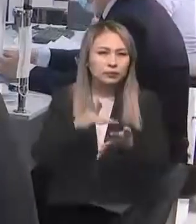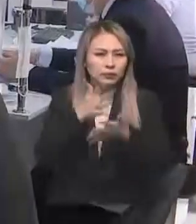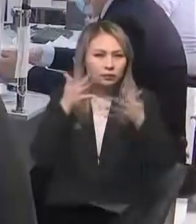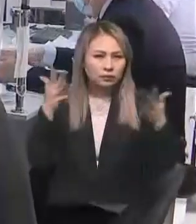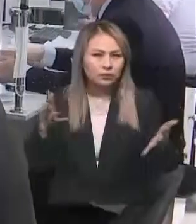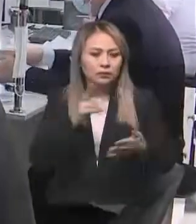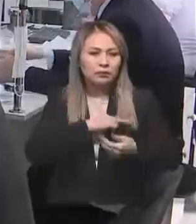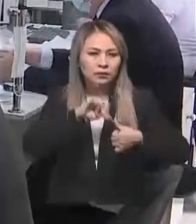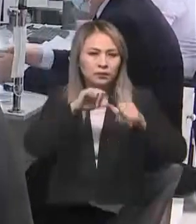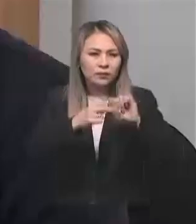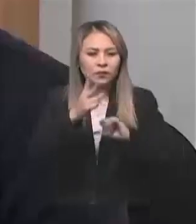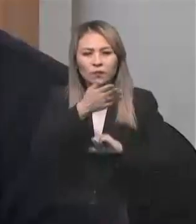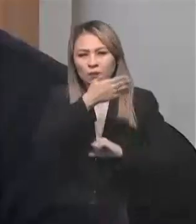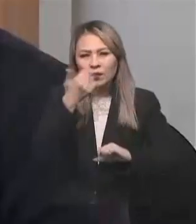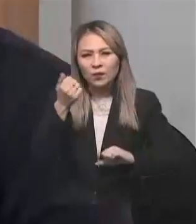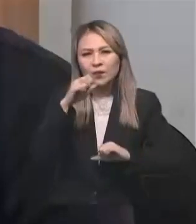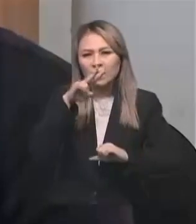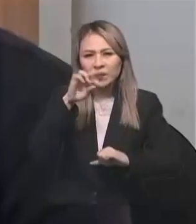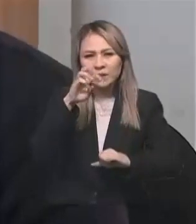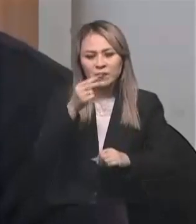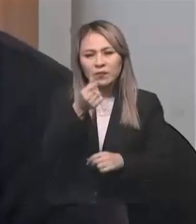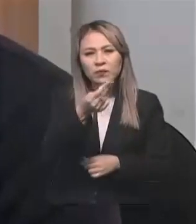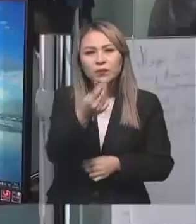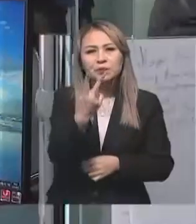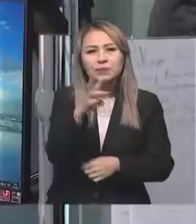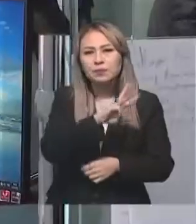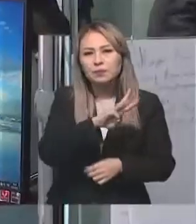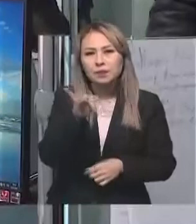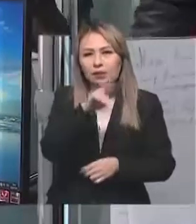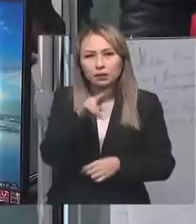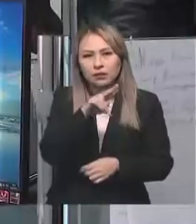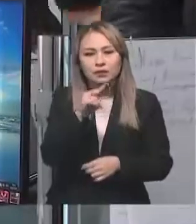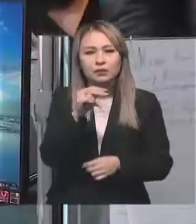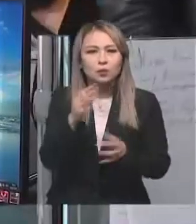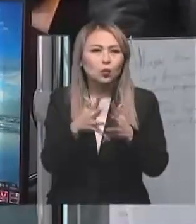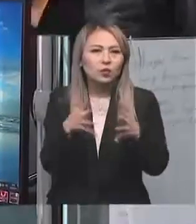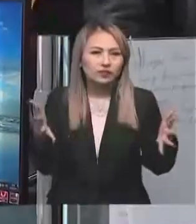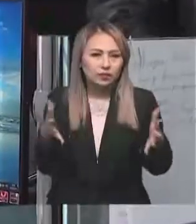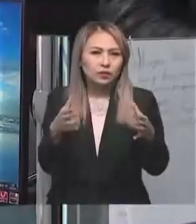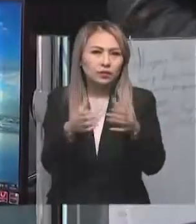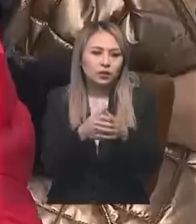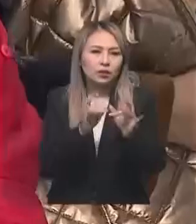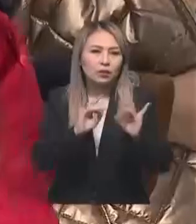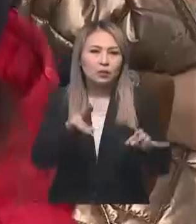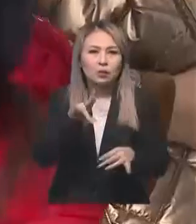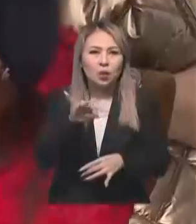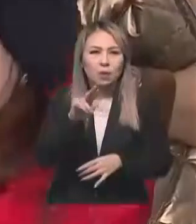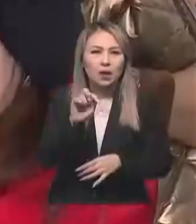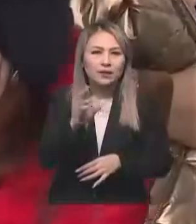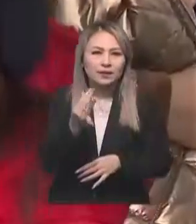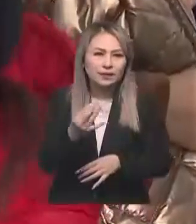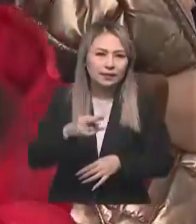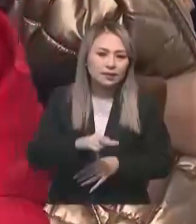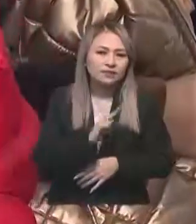тұрақта жұмысы жоқ алиментші әкелердің берешегі 2 миллиард теңгеден асып кеткен. Құзырлы орган өкілдерінің айтуынша, пробация